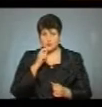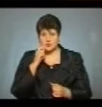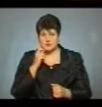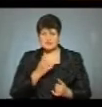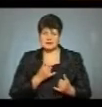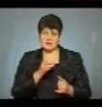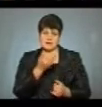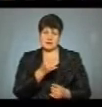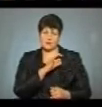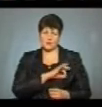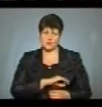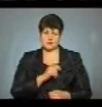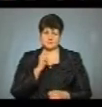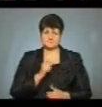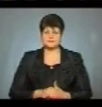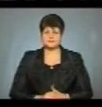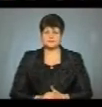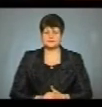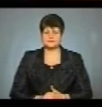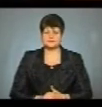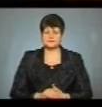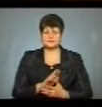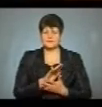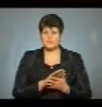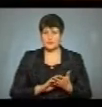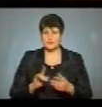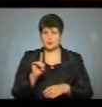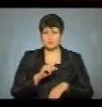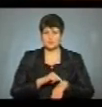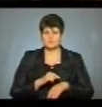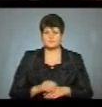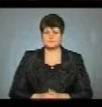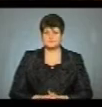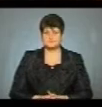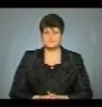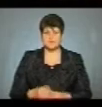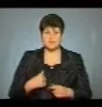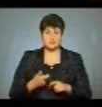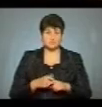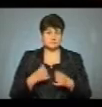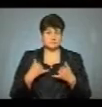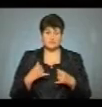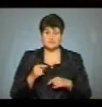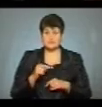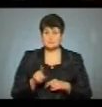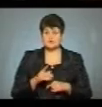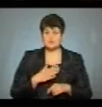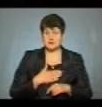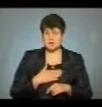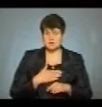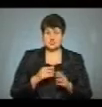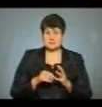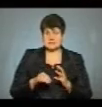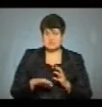її користь. Тривала академія годину. Я дуже вражена тим, що на нашій